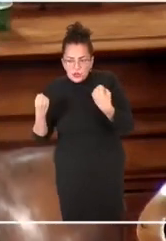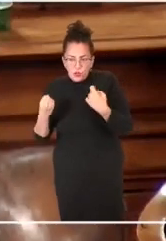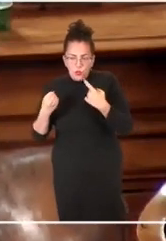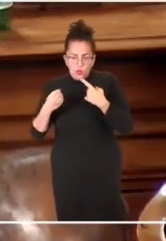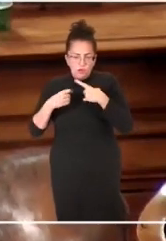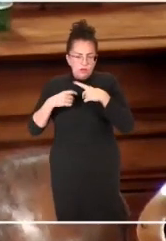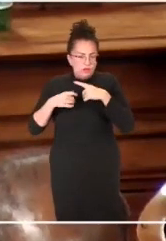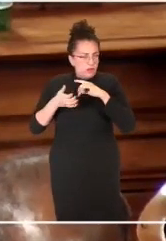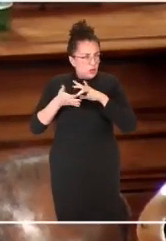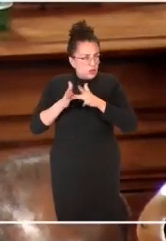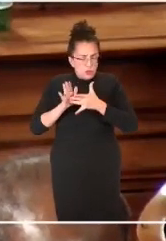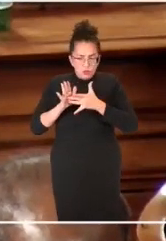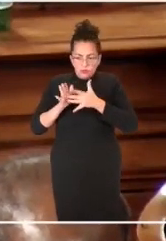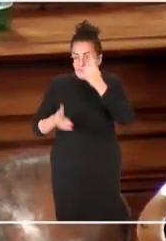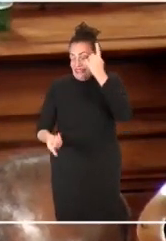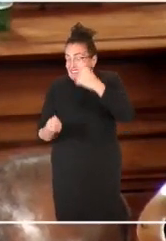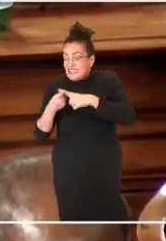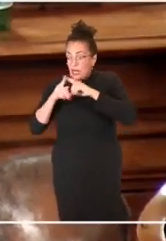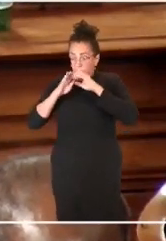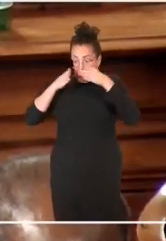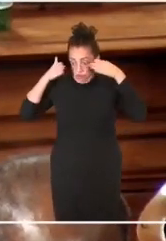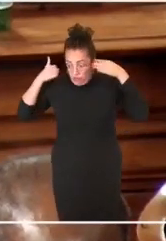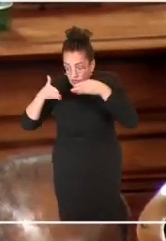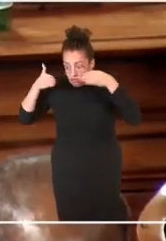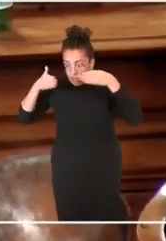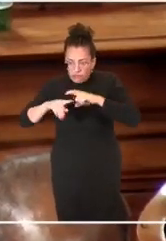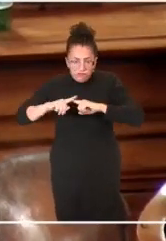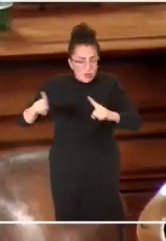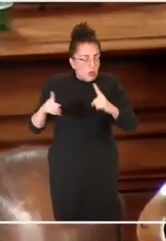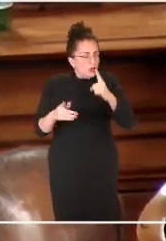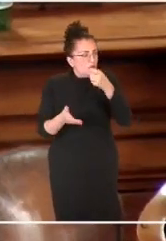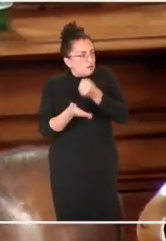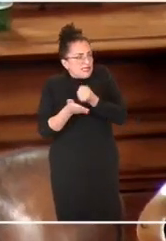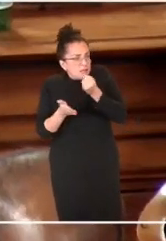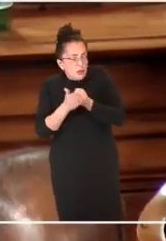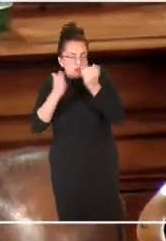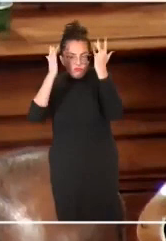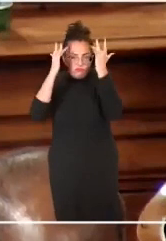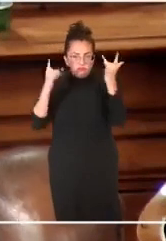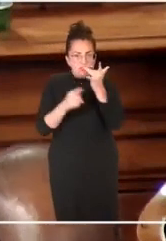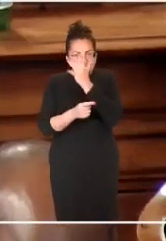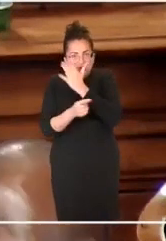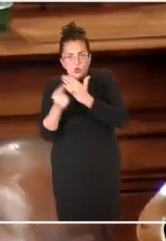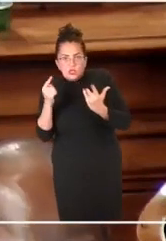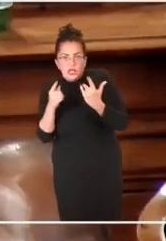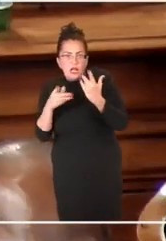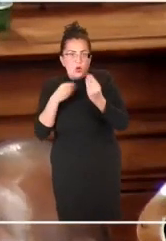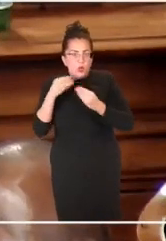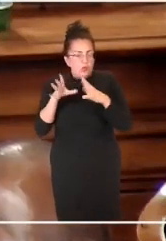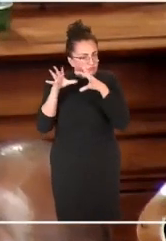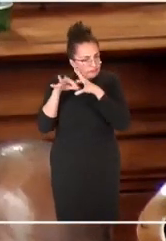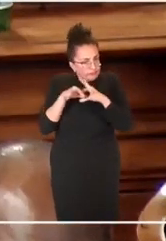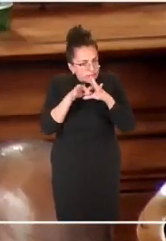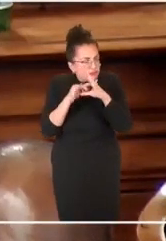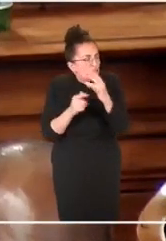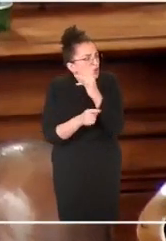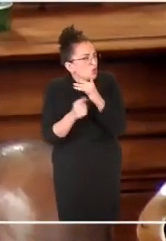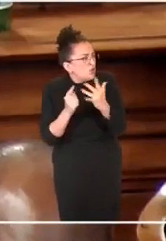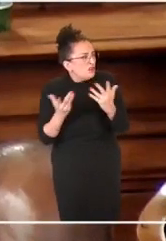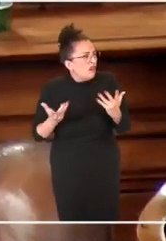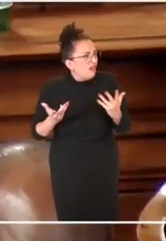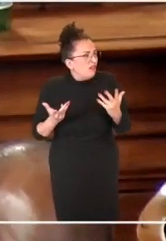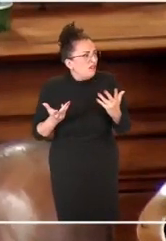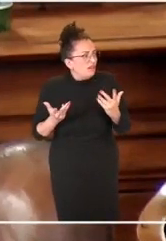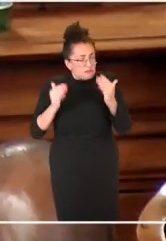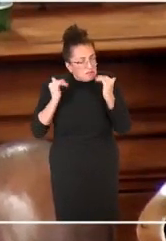Qui concernent tout simplement le lien social, le socio-culturel. Et c'est la raison pour laquelle je vous propose, monsieur le maire, un premier